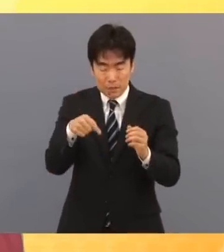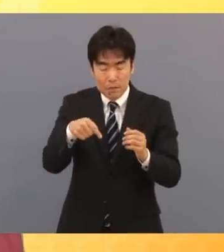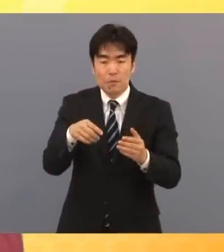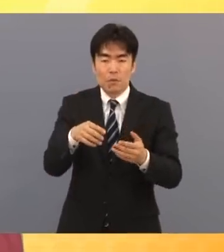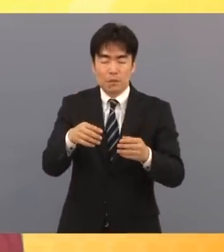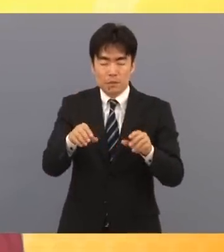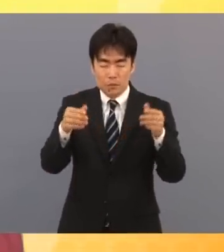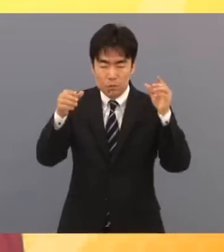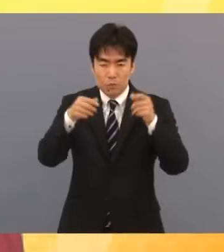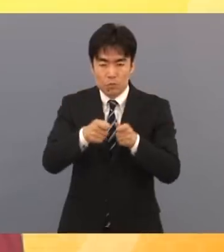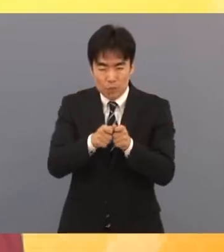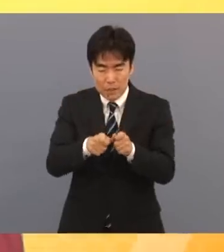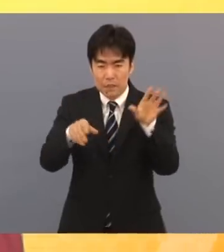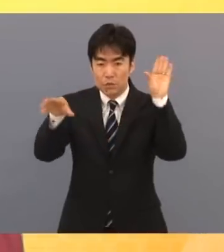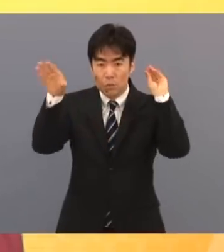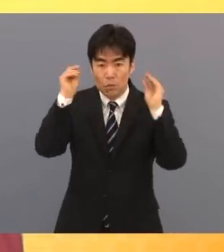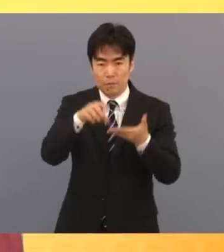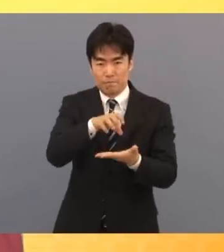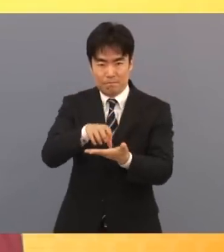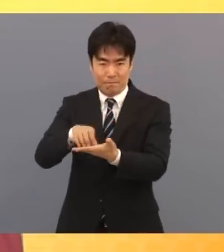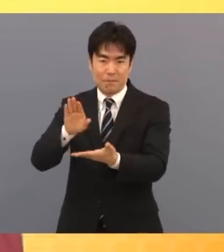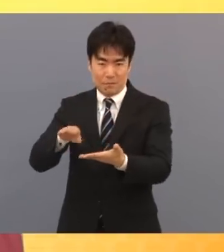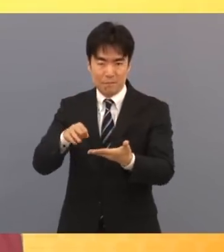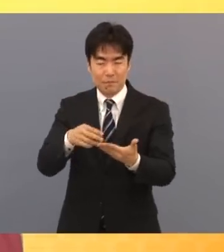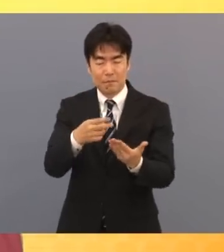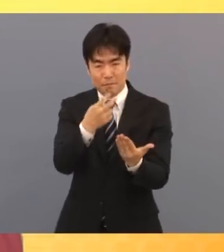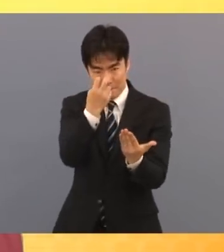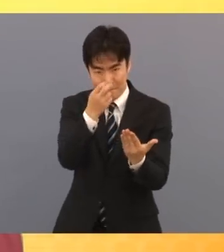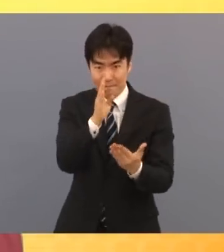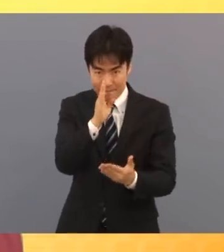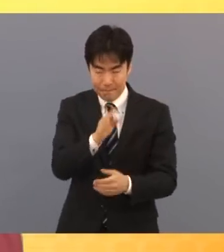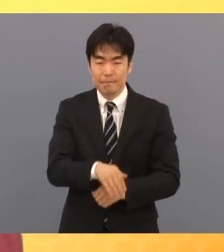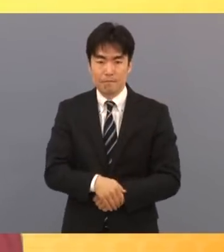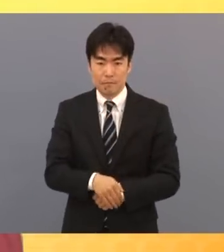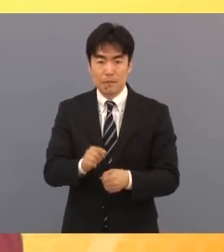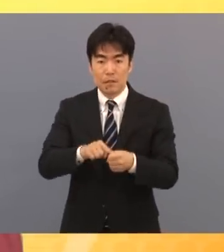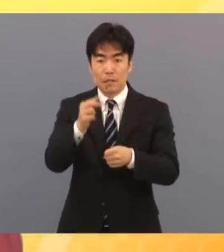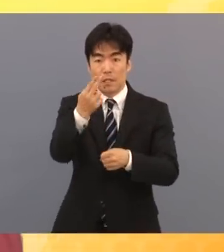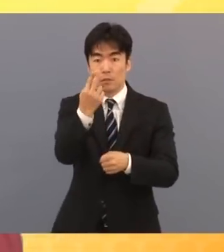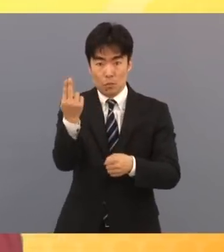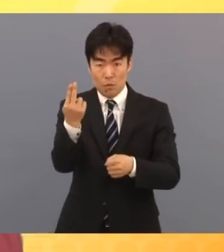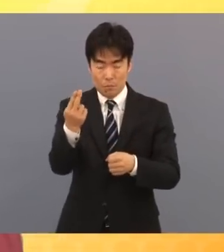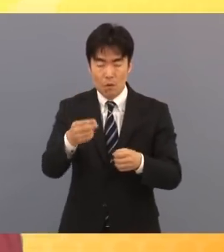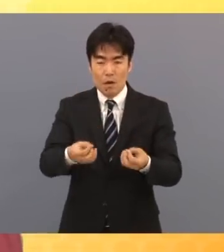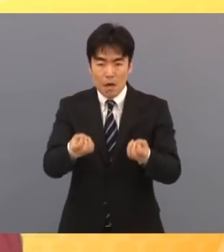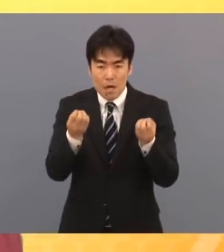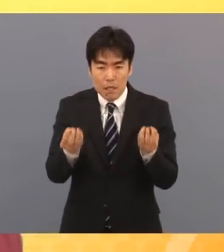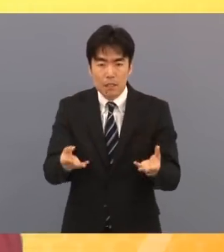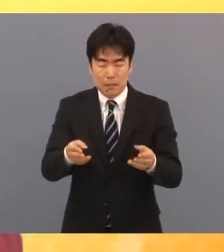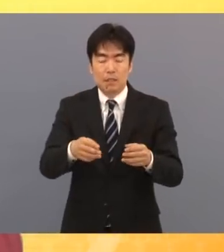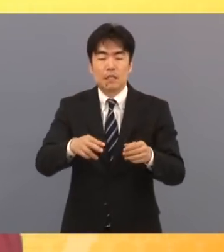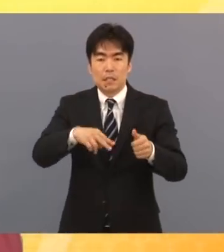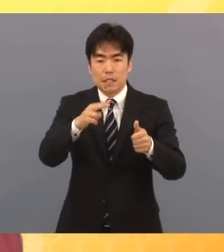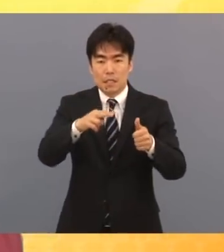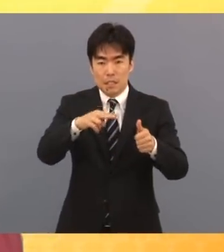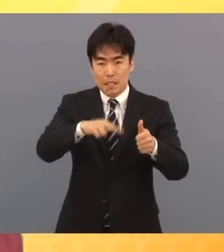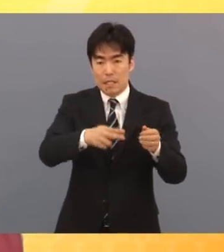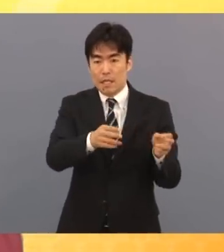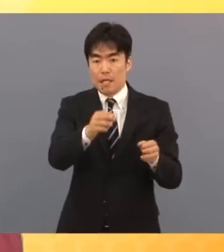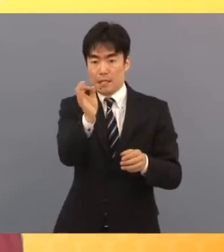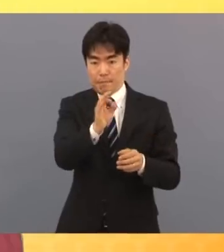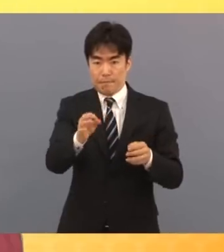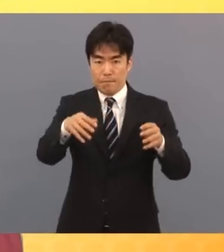。こちらもぜひご覧ください。また来年度も新たな認定品を募集する予定